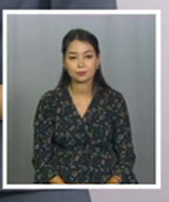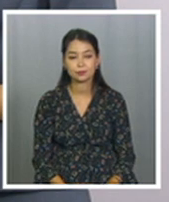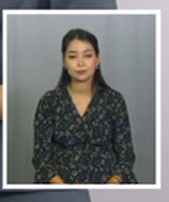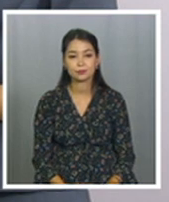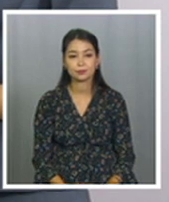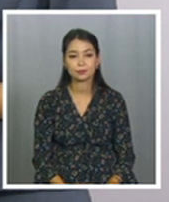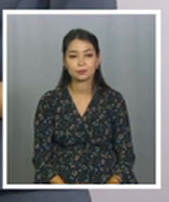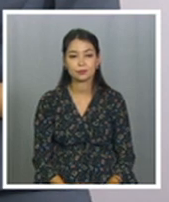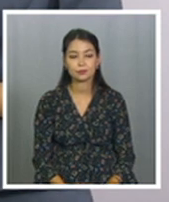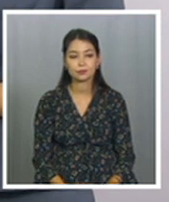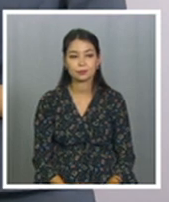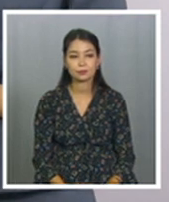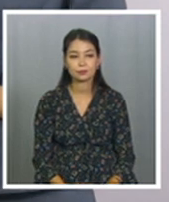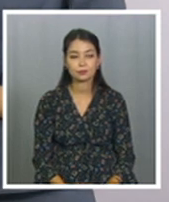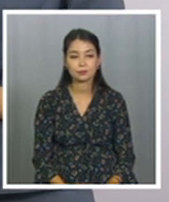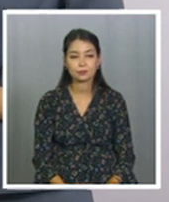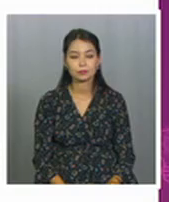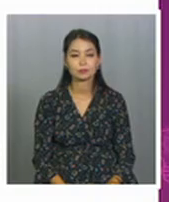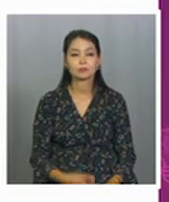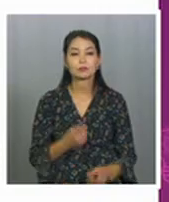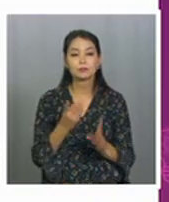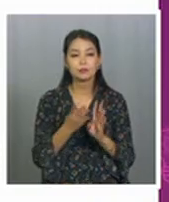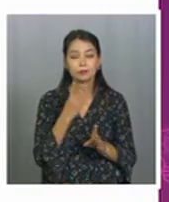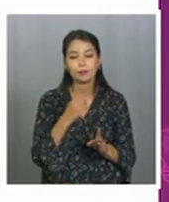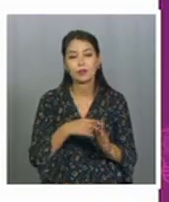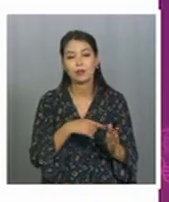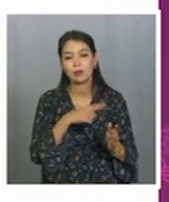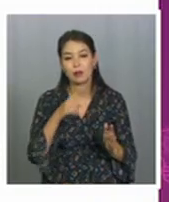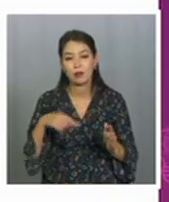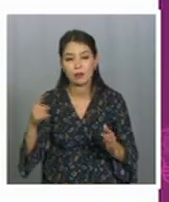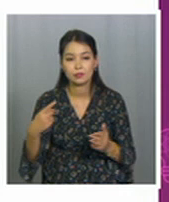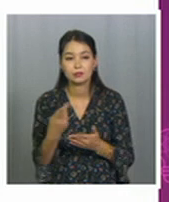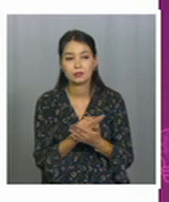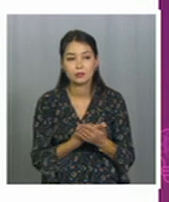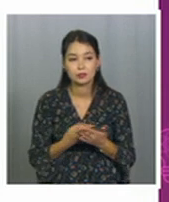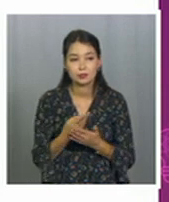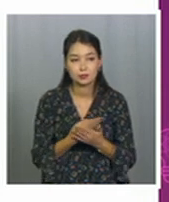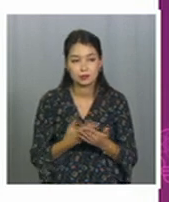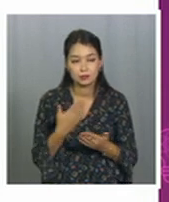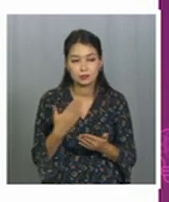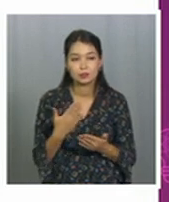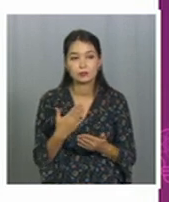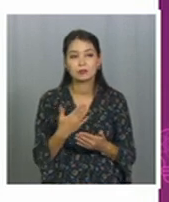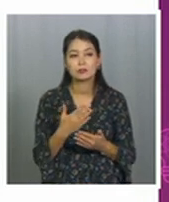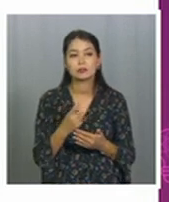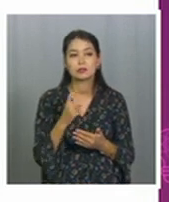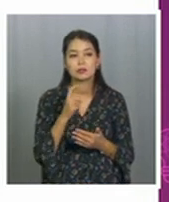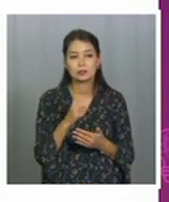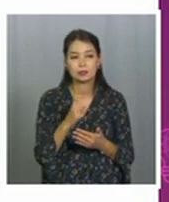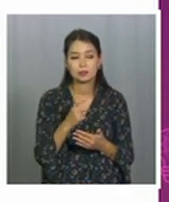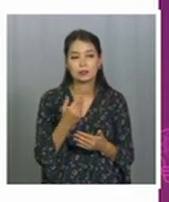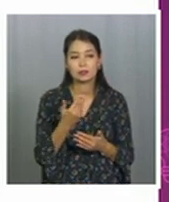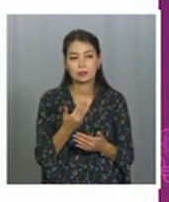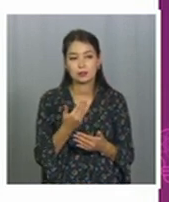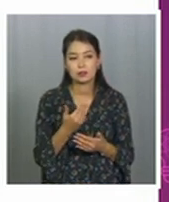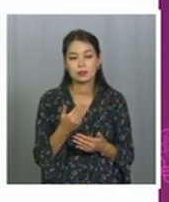Алдымен графигін саламыз. Y-тен косинус x косинус ойдысын саламыз. x тең минус